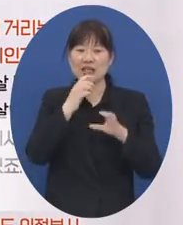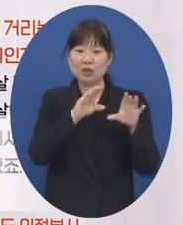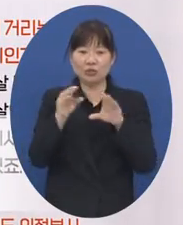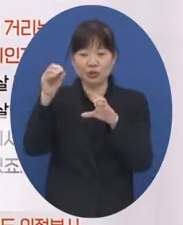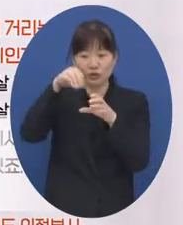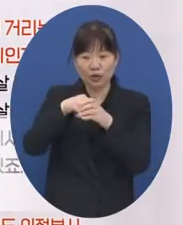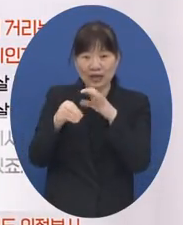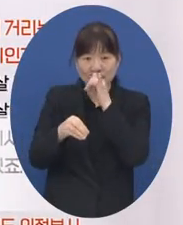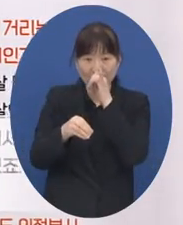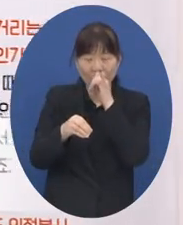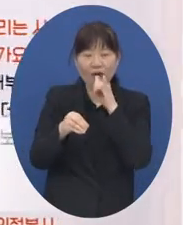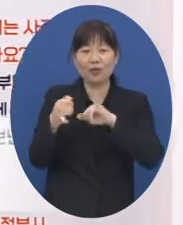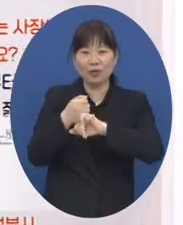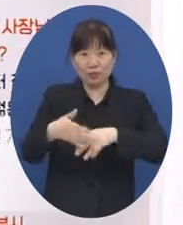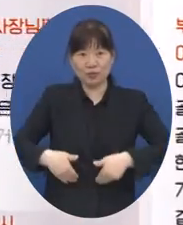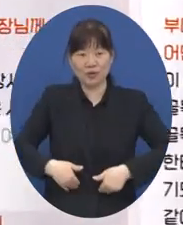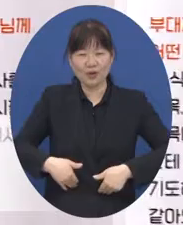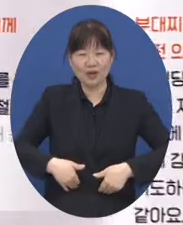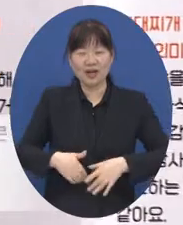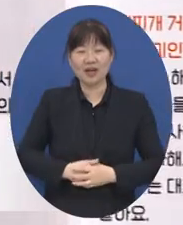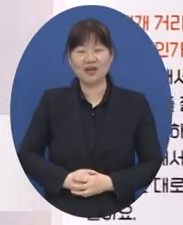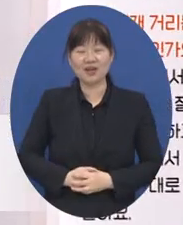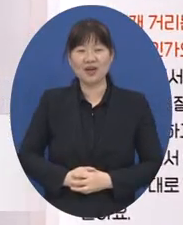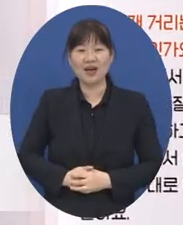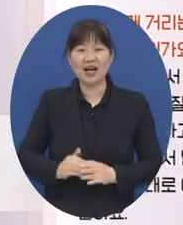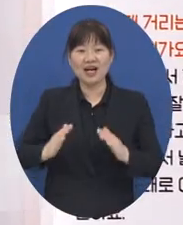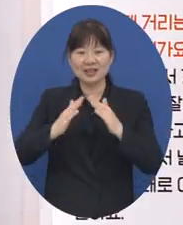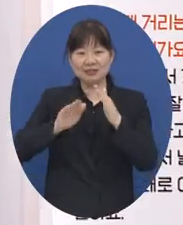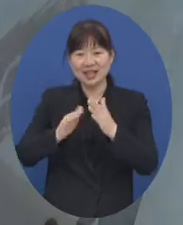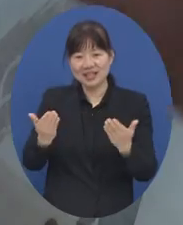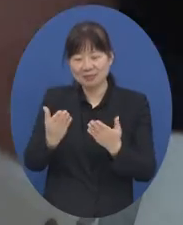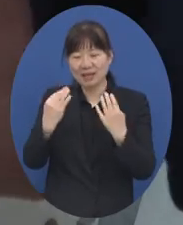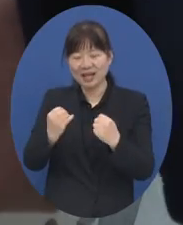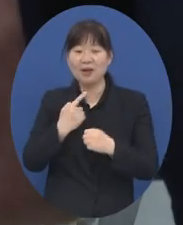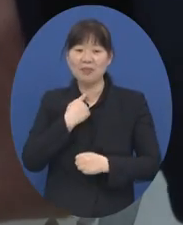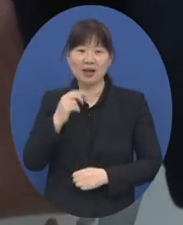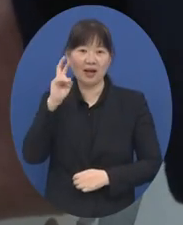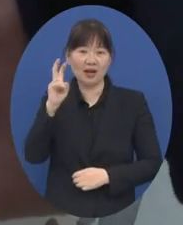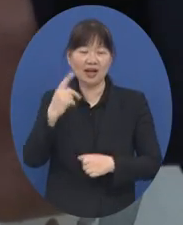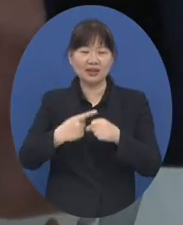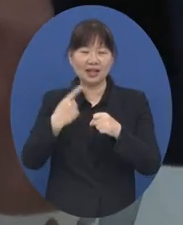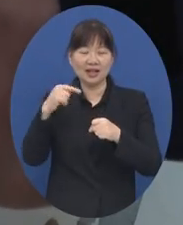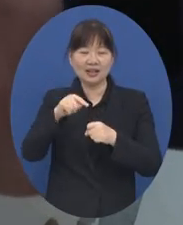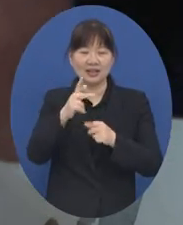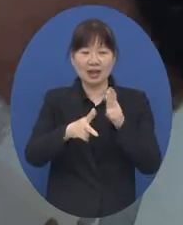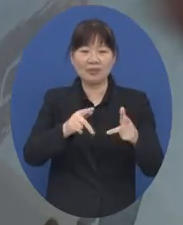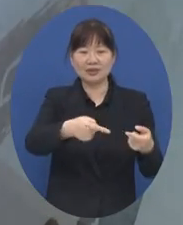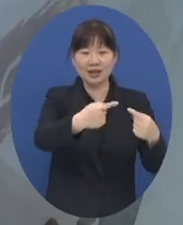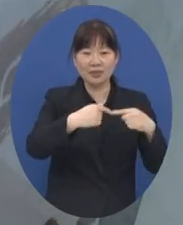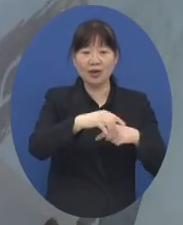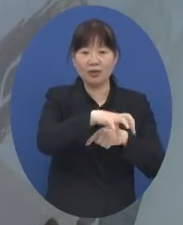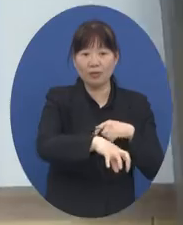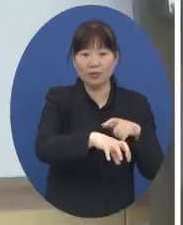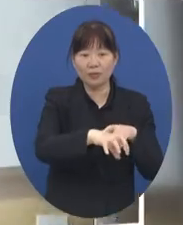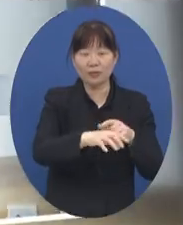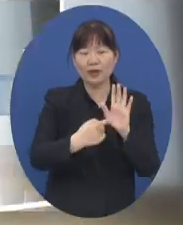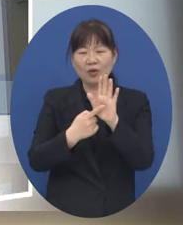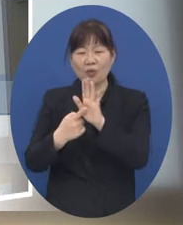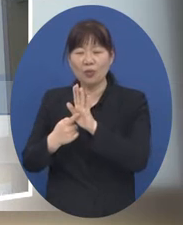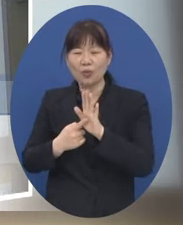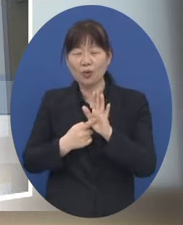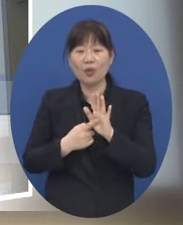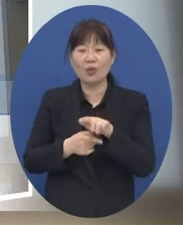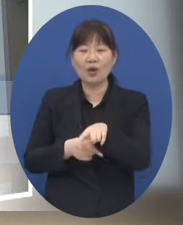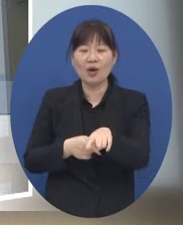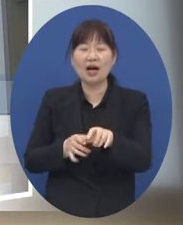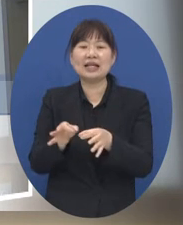빠질 수 없는 맛이죠? 네, 살림 좀 해보셨나 봐요. 작년에 이 사업에 참여한 곳입니다. 홍보관에는